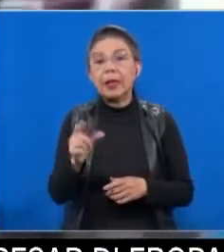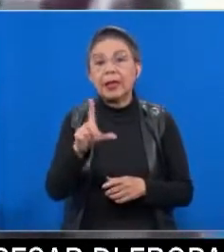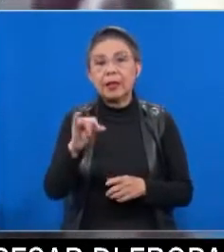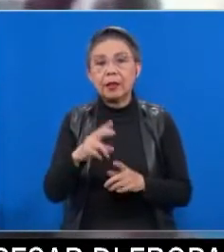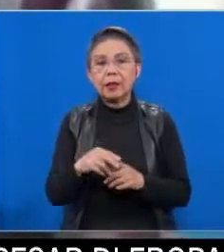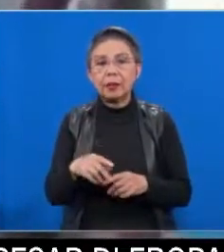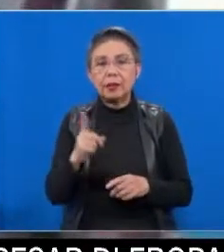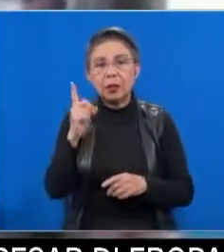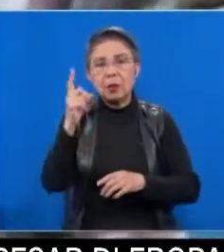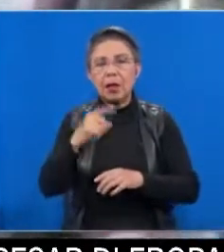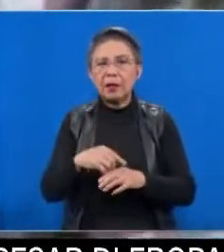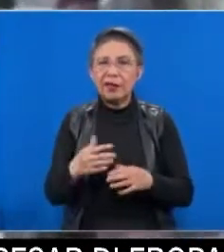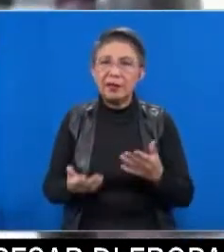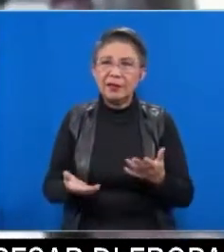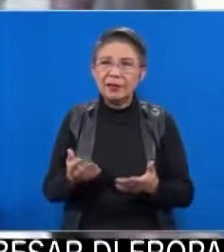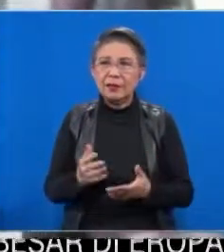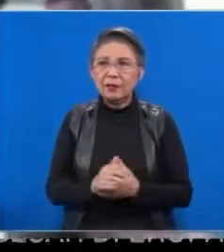Setiap hari,